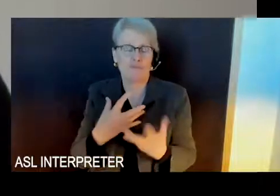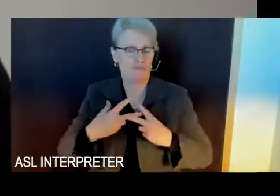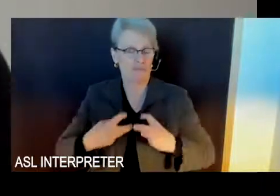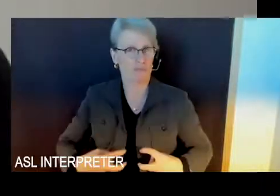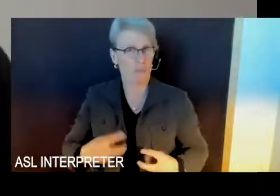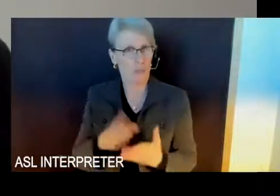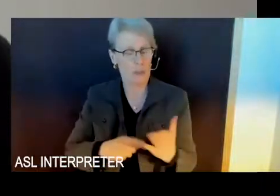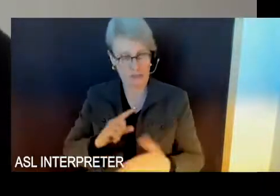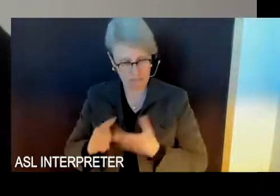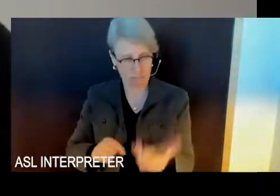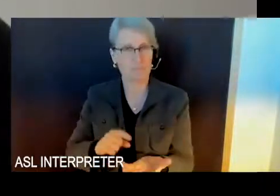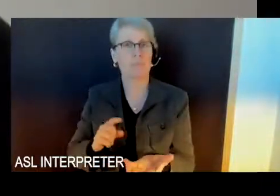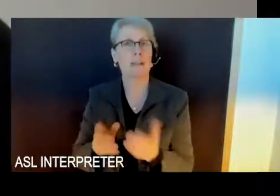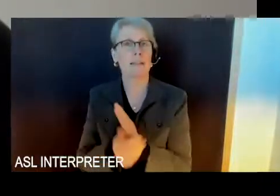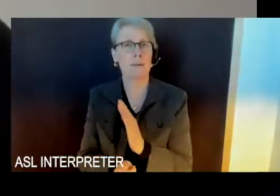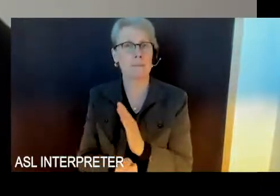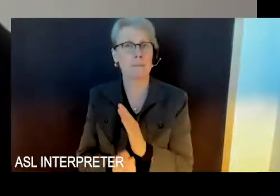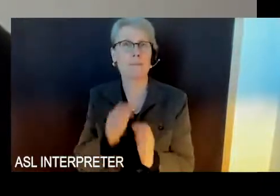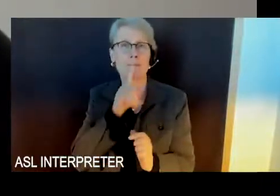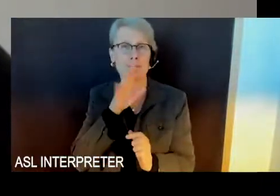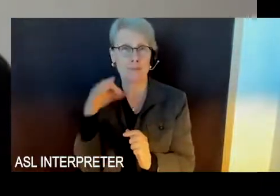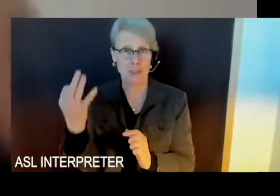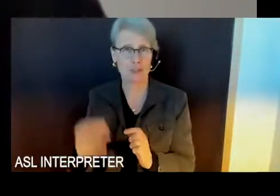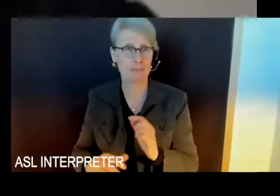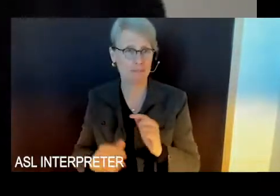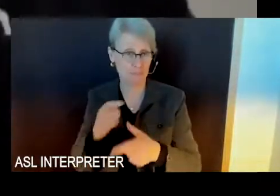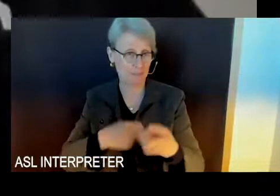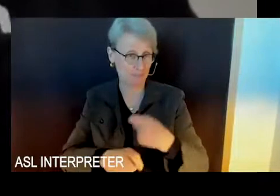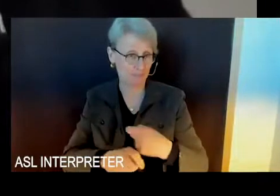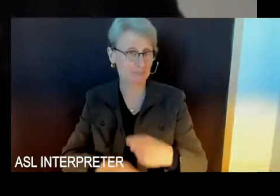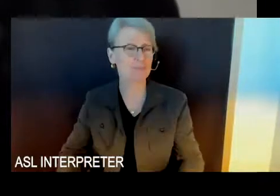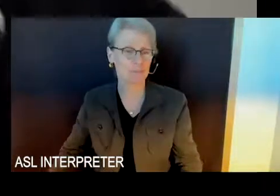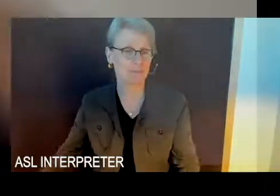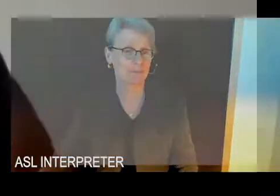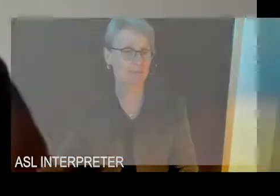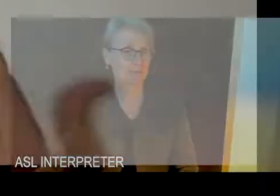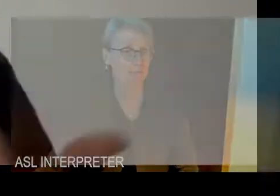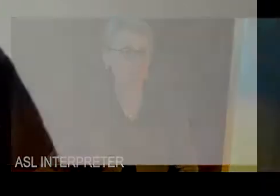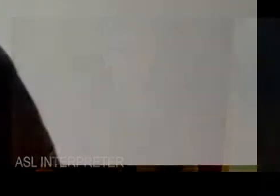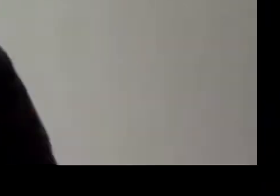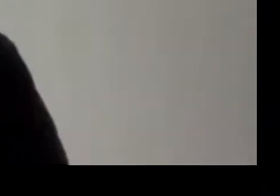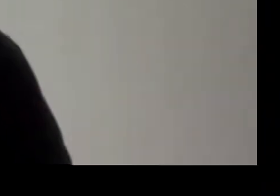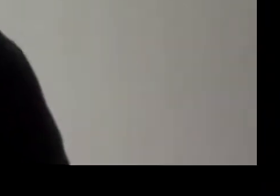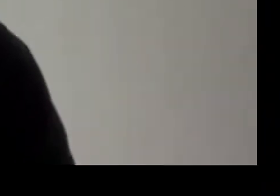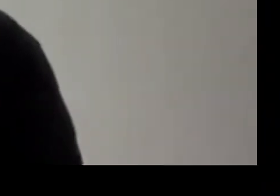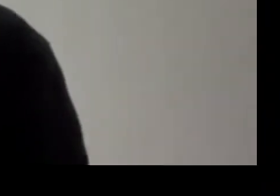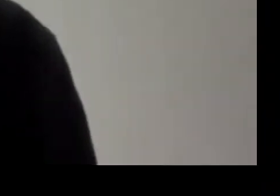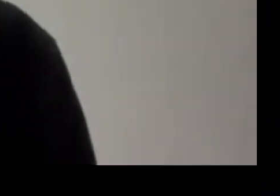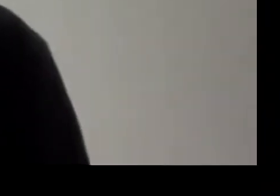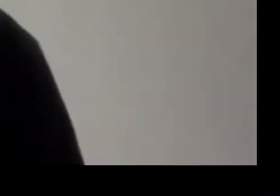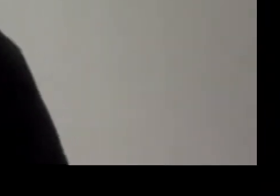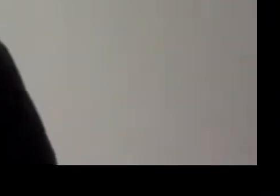just need to take that time to discover what that is. À Montréal, je passe beaucoup de temps. Ma femme, elle